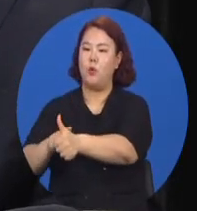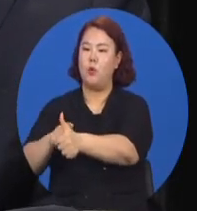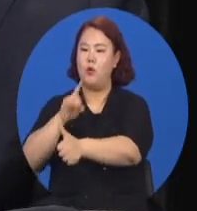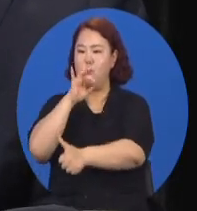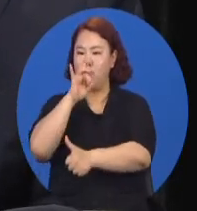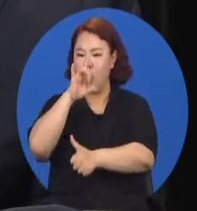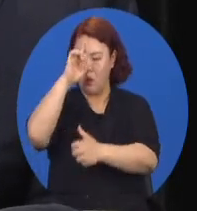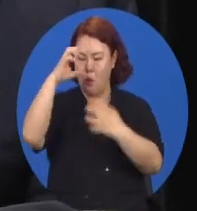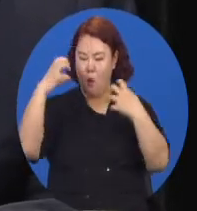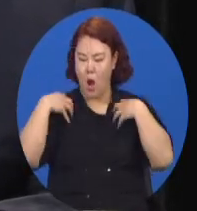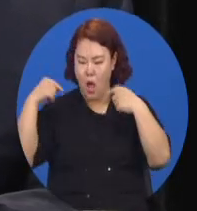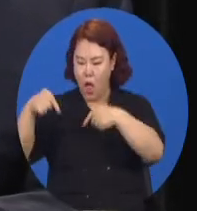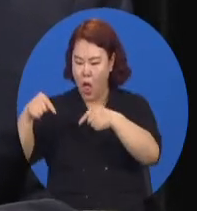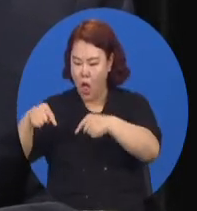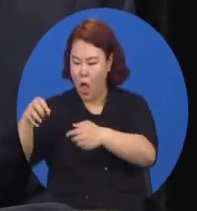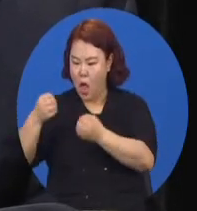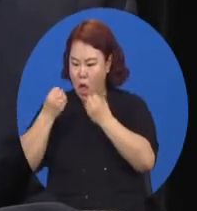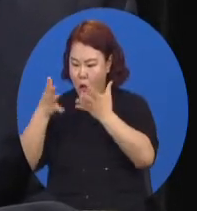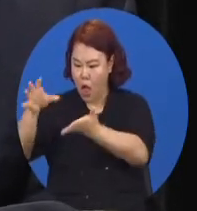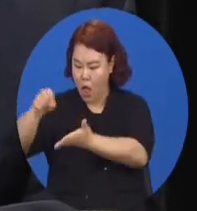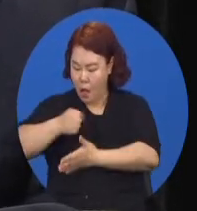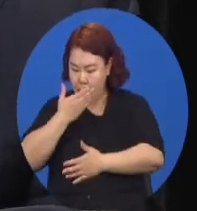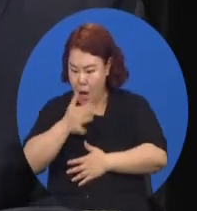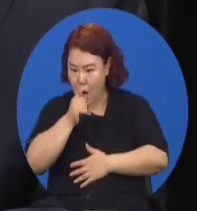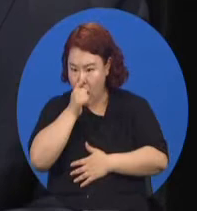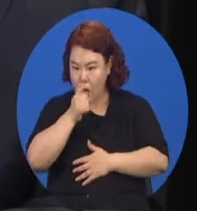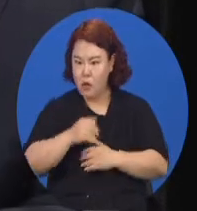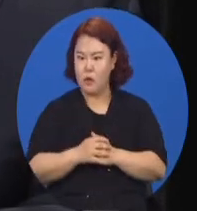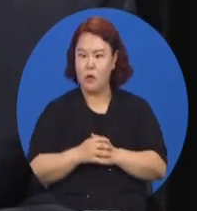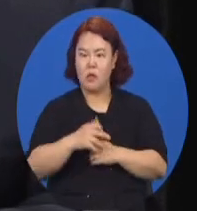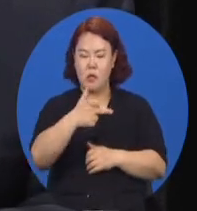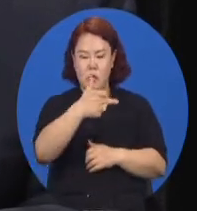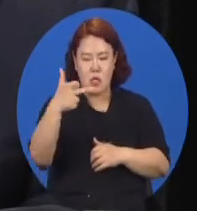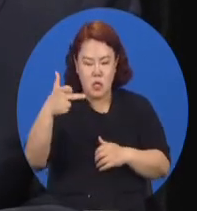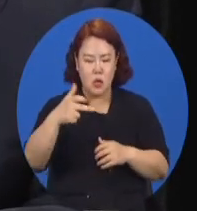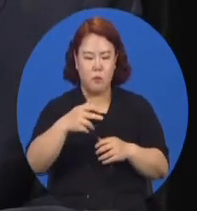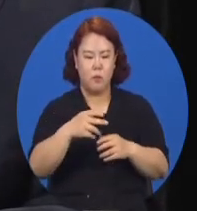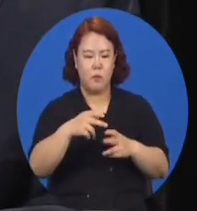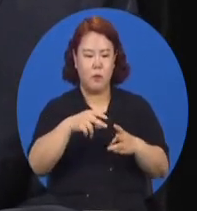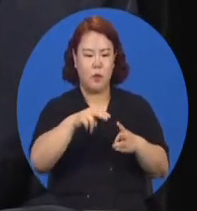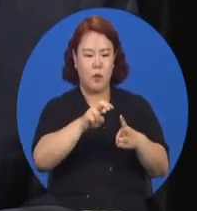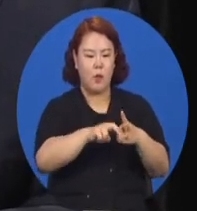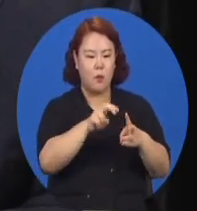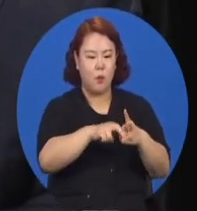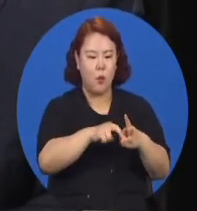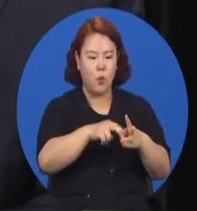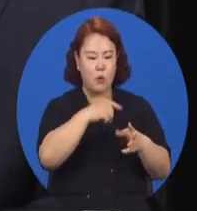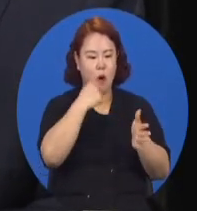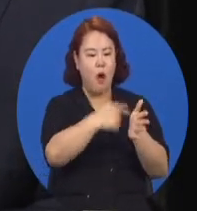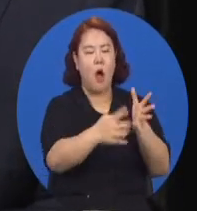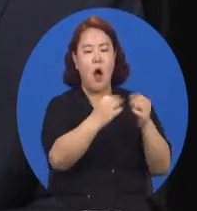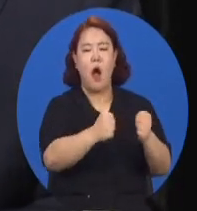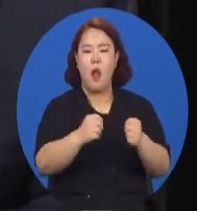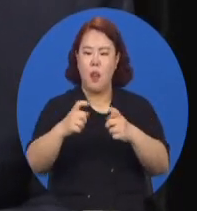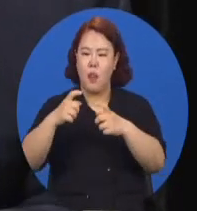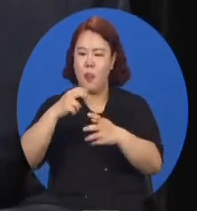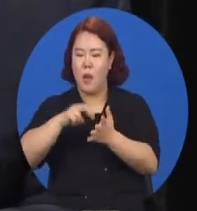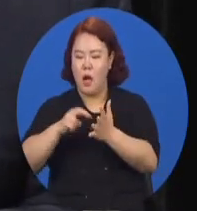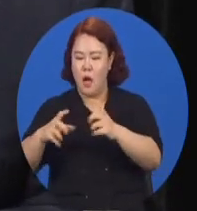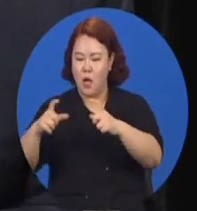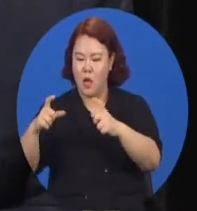수 있겠습니까? 대규모 컨벤션 센터도 적자를 못지 못하는데 단양 지역의 소규모로 가지고